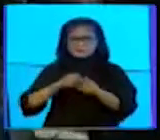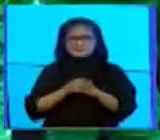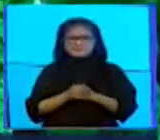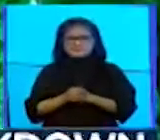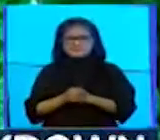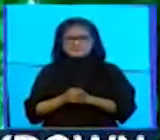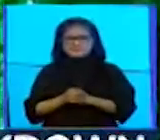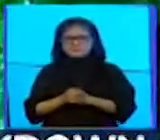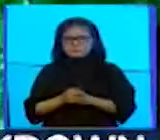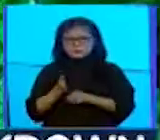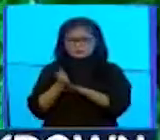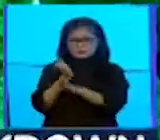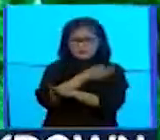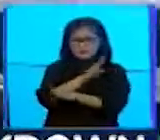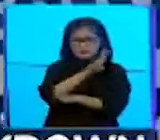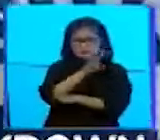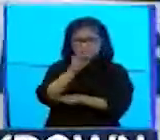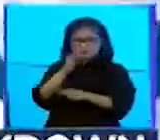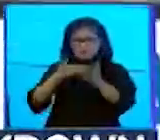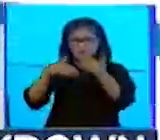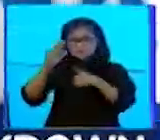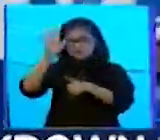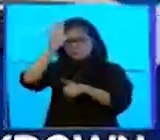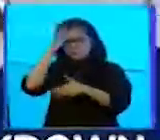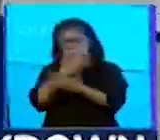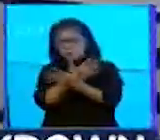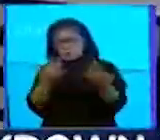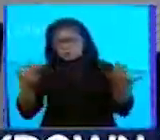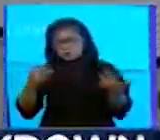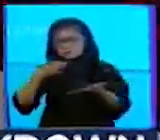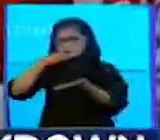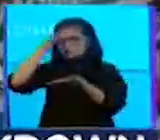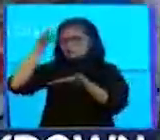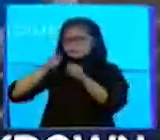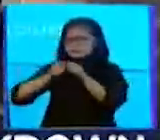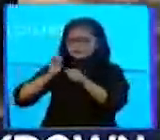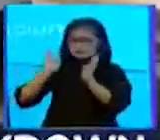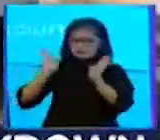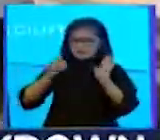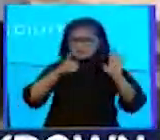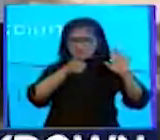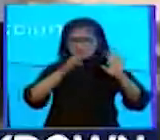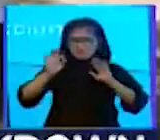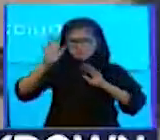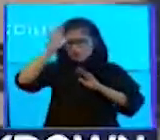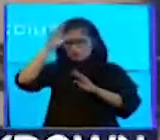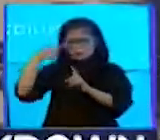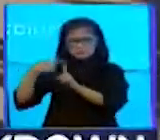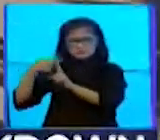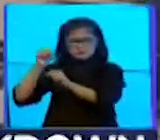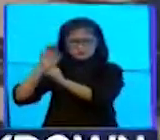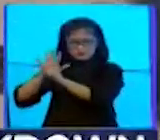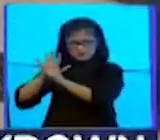Sebelumnya 200 orang warga telah menjalani swab test di mana 60 diantaranya dinyatakan positif COVID-19 dan tengah menjalani isolasi